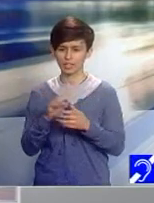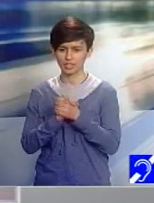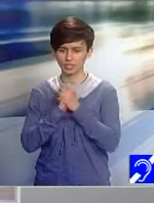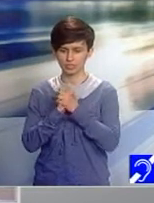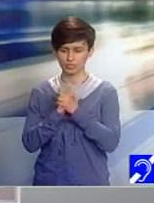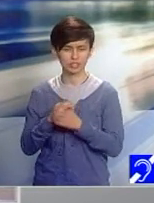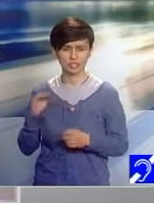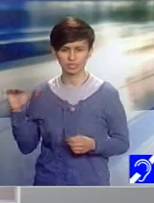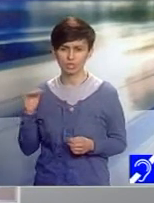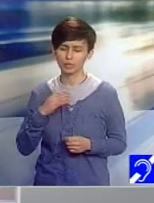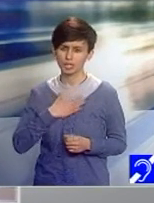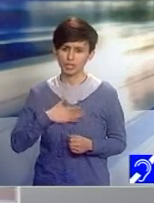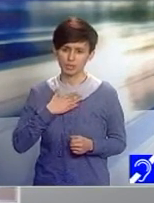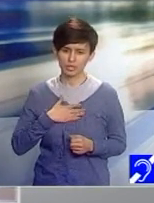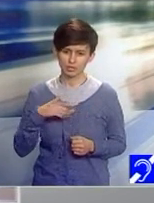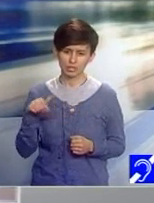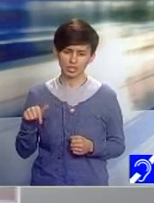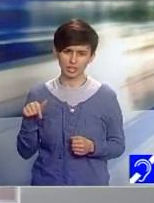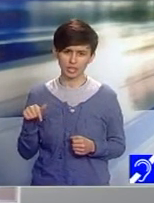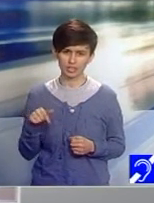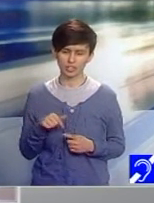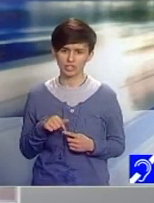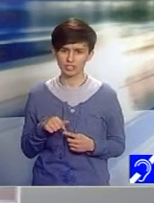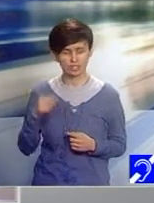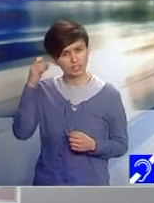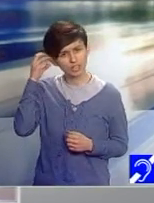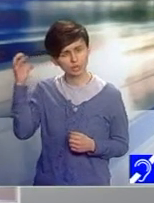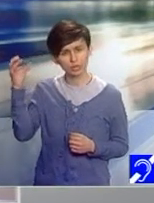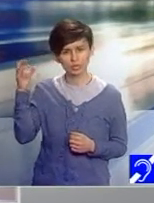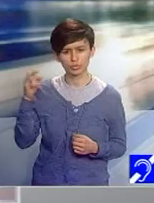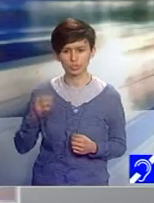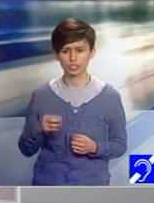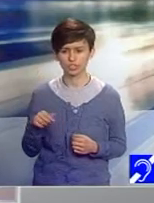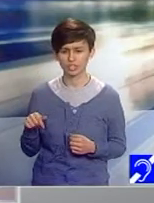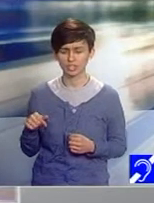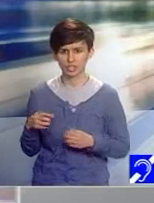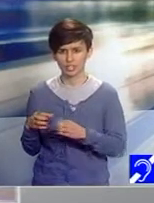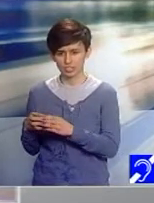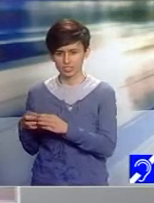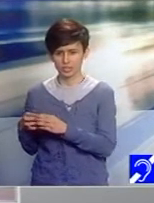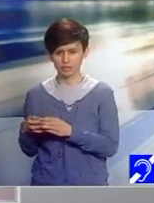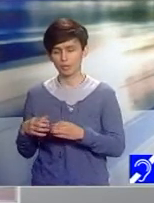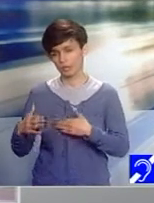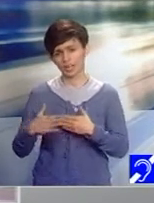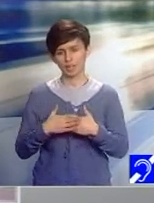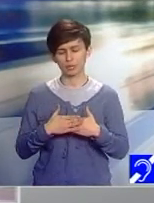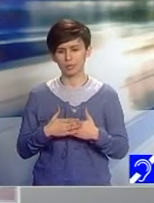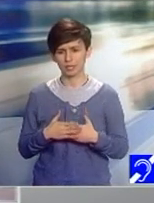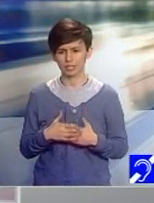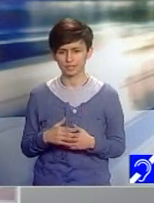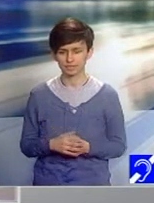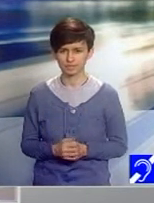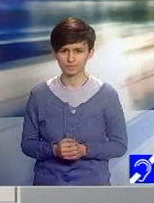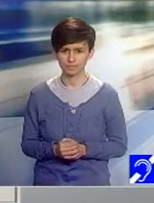au îndrăgit, sper, această mare cultură și acest popor apropiat Pe lângă